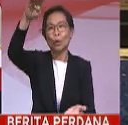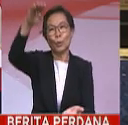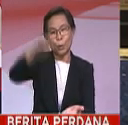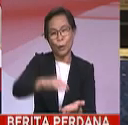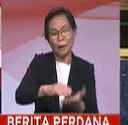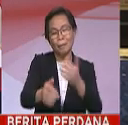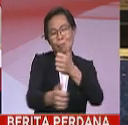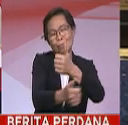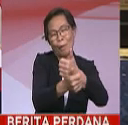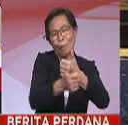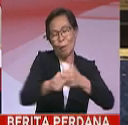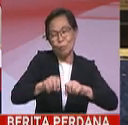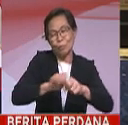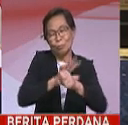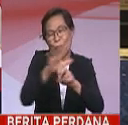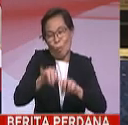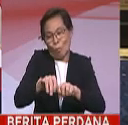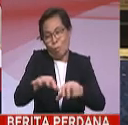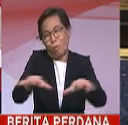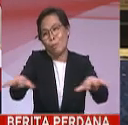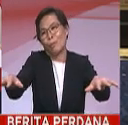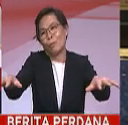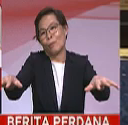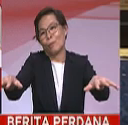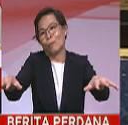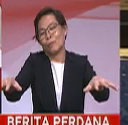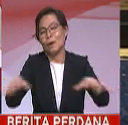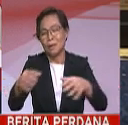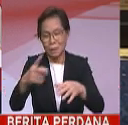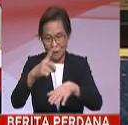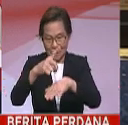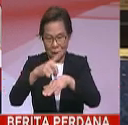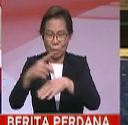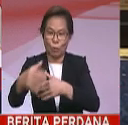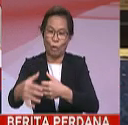risiko jangkitan COVID-19 di tempat kerja.